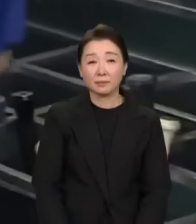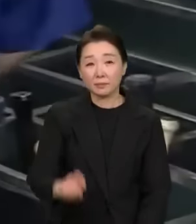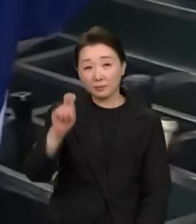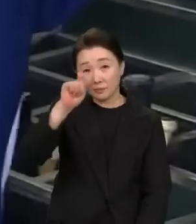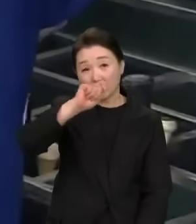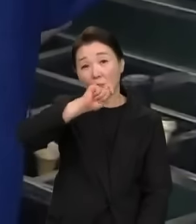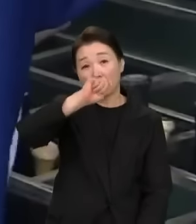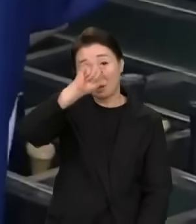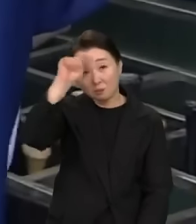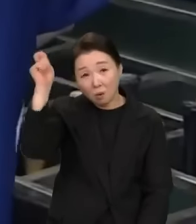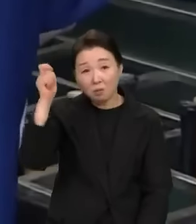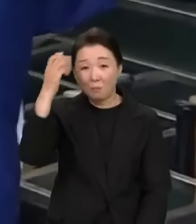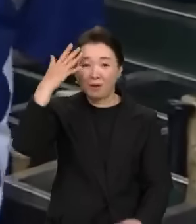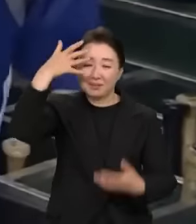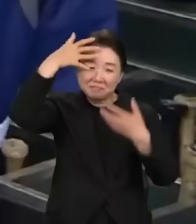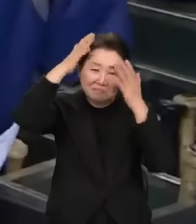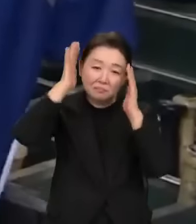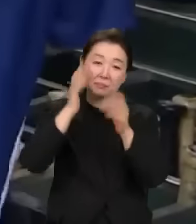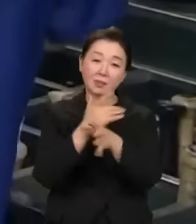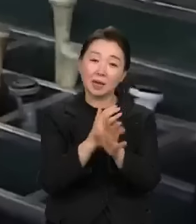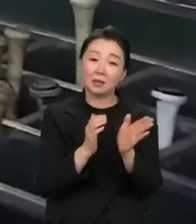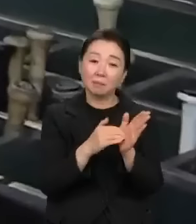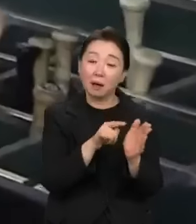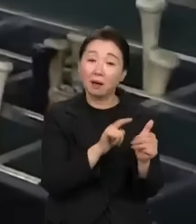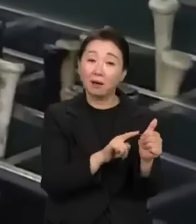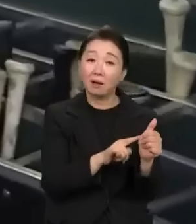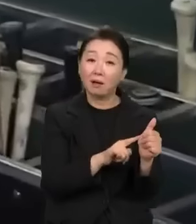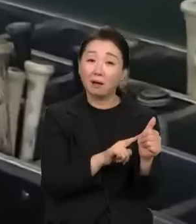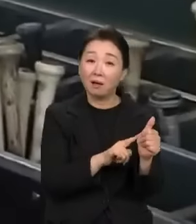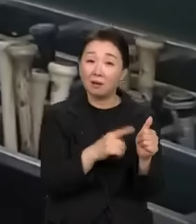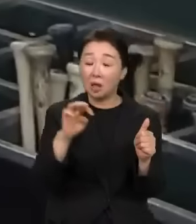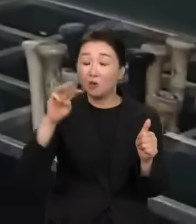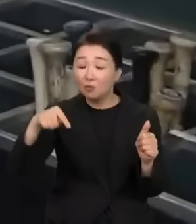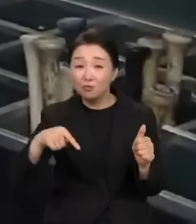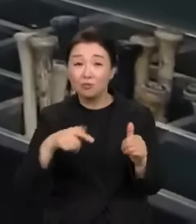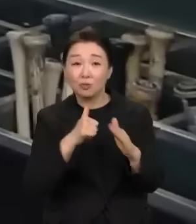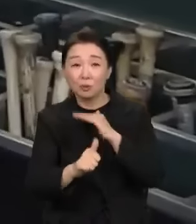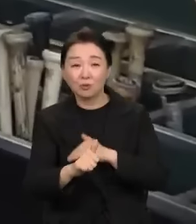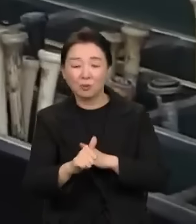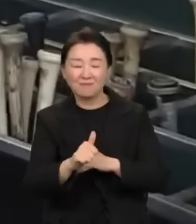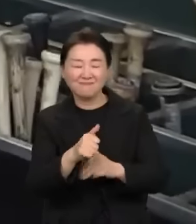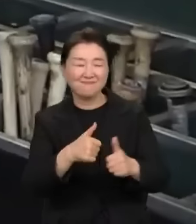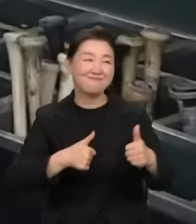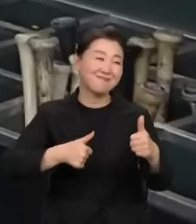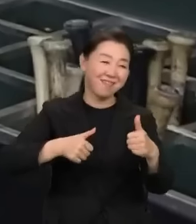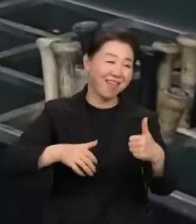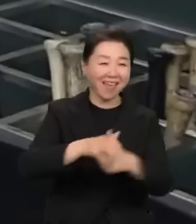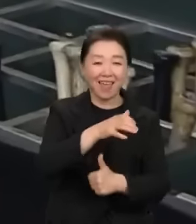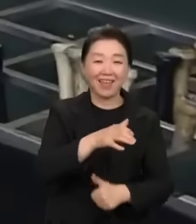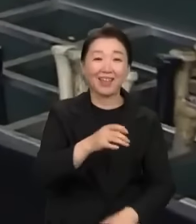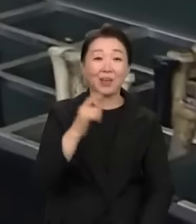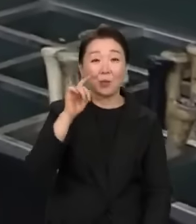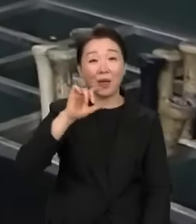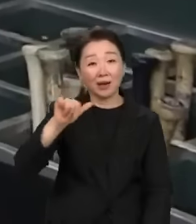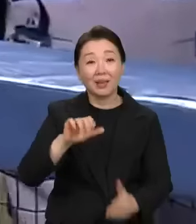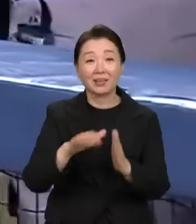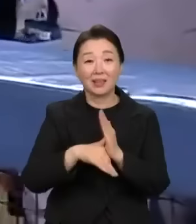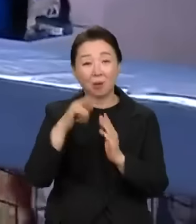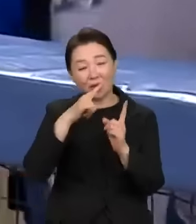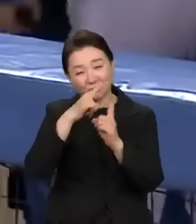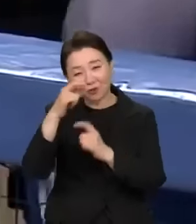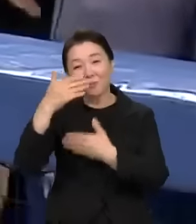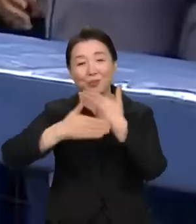모자를 벗기고 머리를 장난스럽게 쓰다듬는 푸이그. 이에 류현진 선수도 지지 않고 응수합니다. LA 다저스 시절 추억의